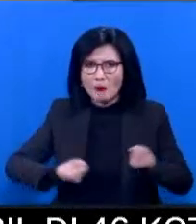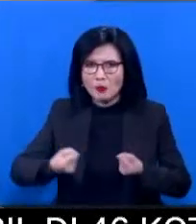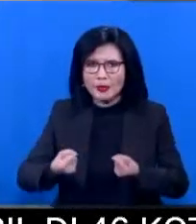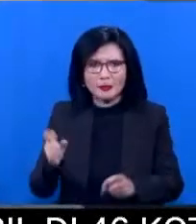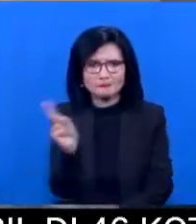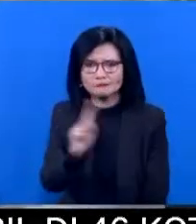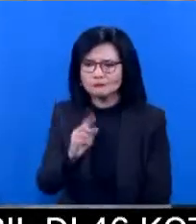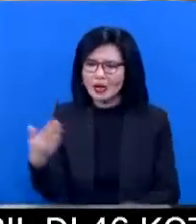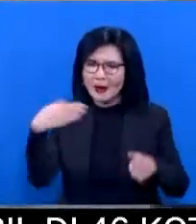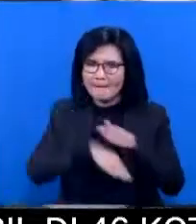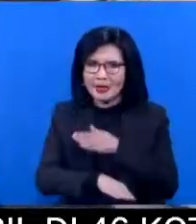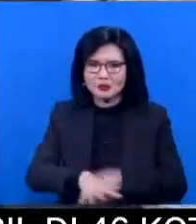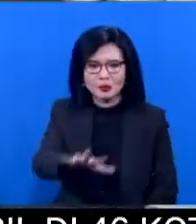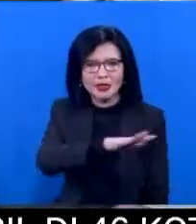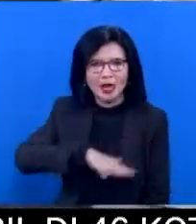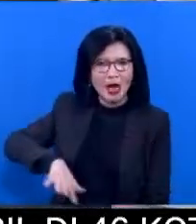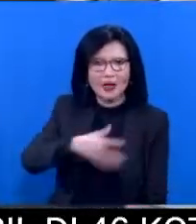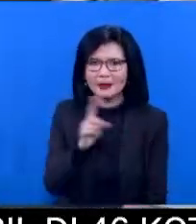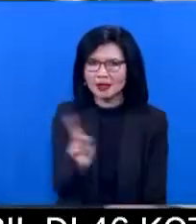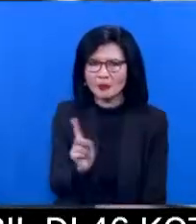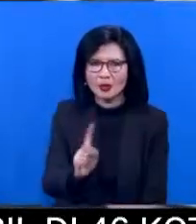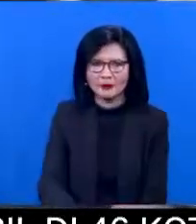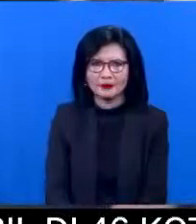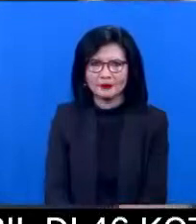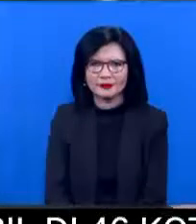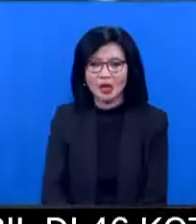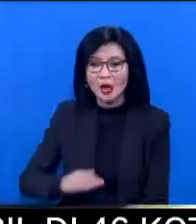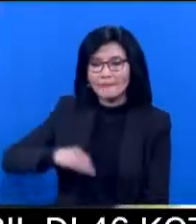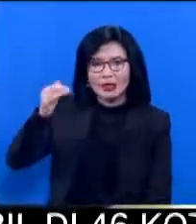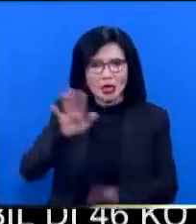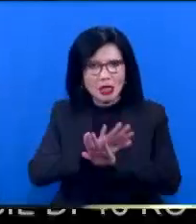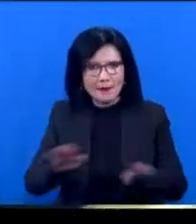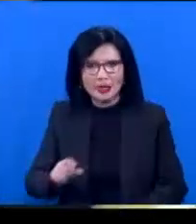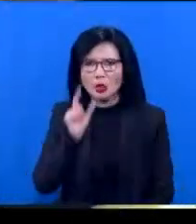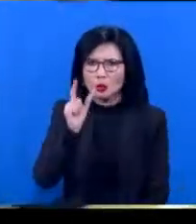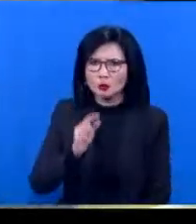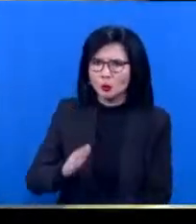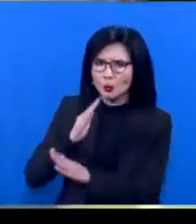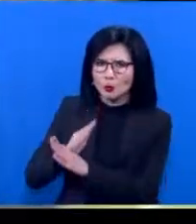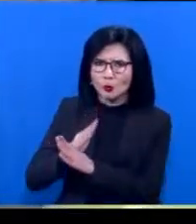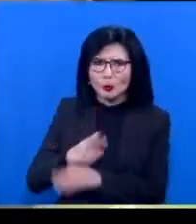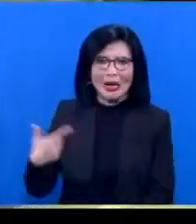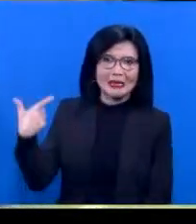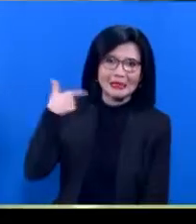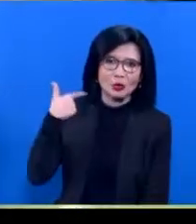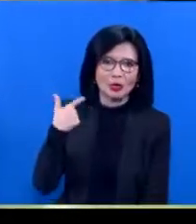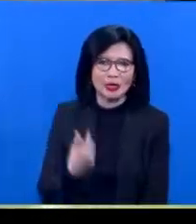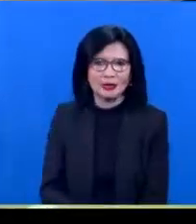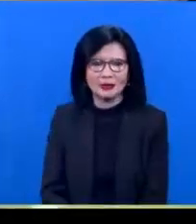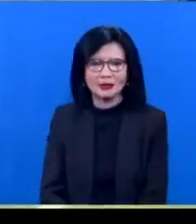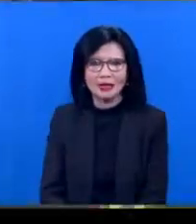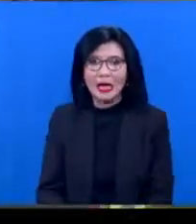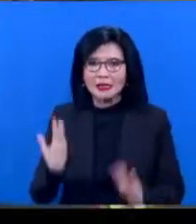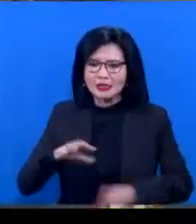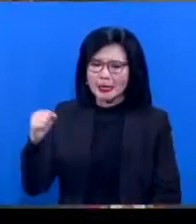tidak diizinkan masuk ke halaman parkir Mapolres. Peningkatan pengamanan dilakukan untuk mengantisipasi aksi teror susulan pasca